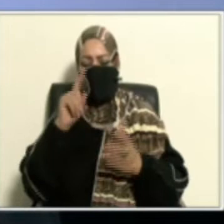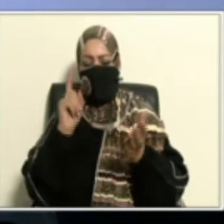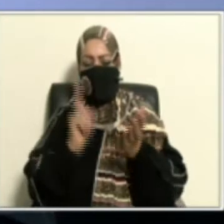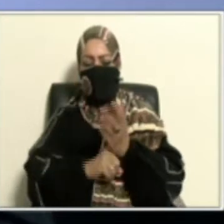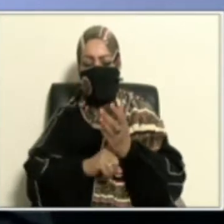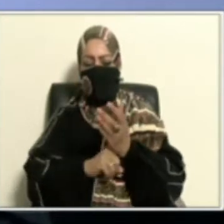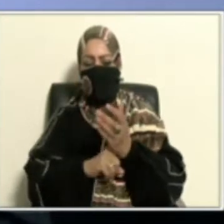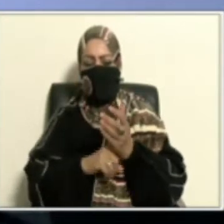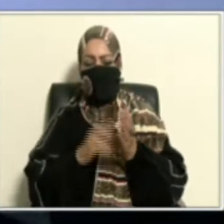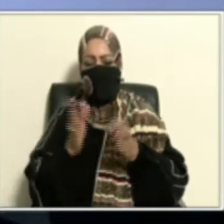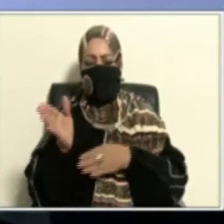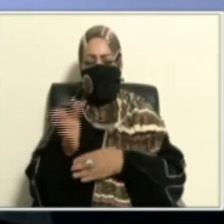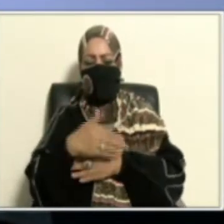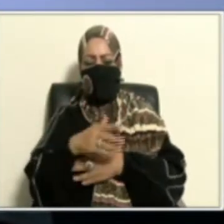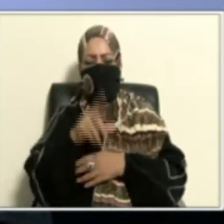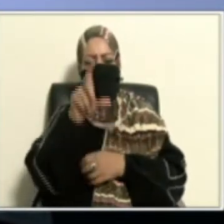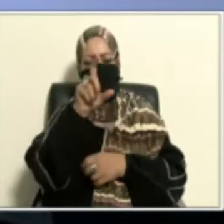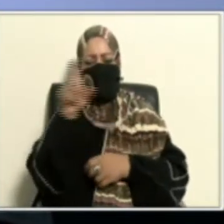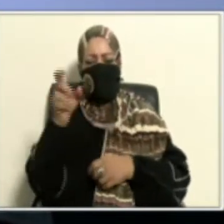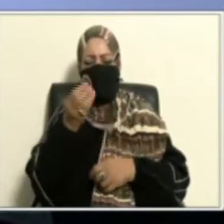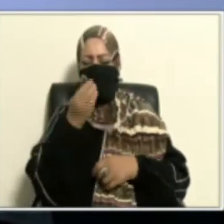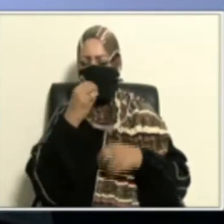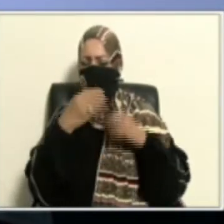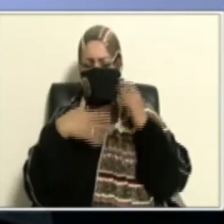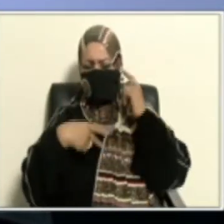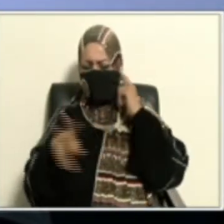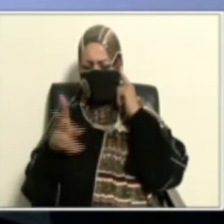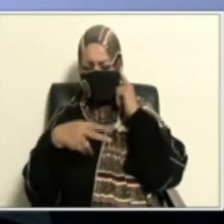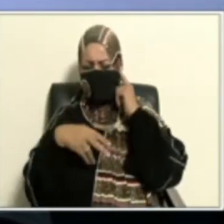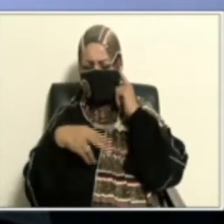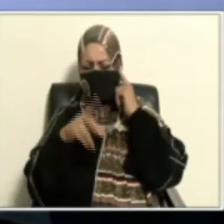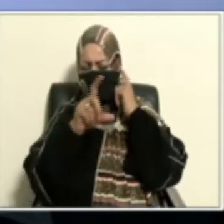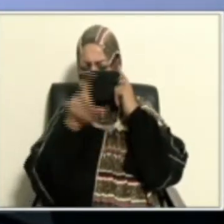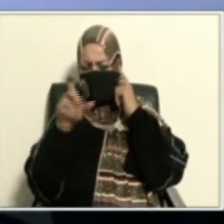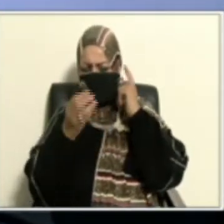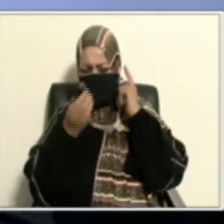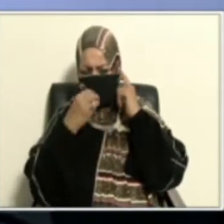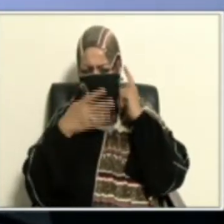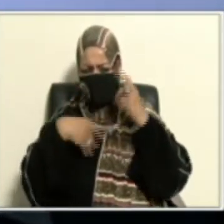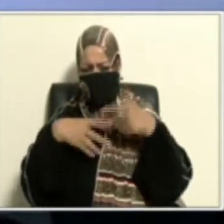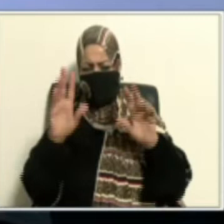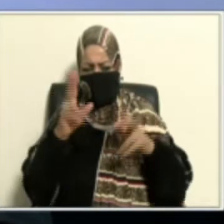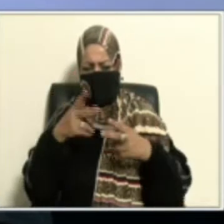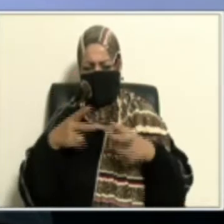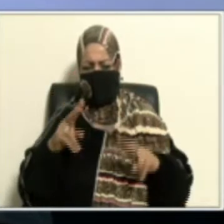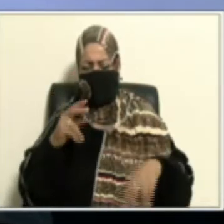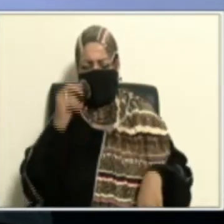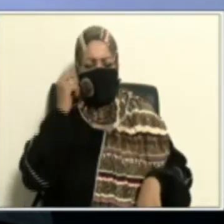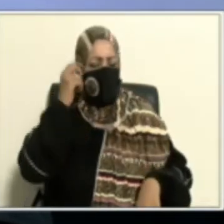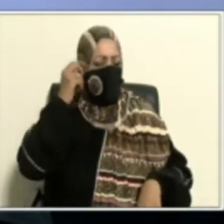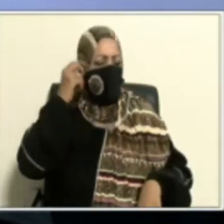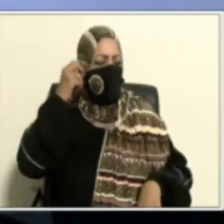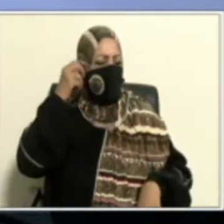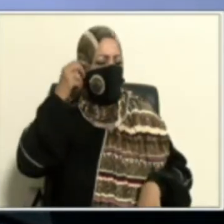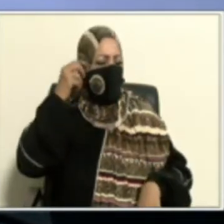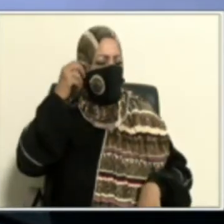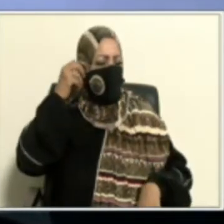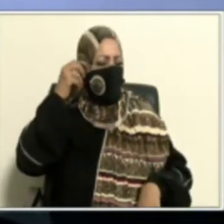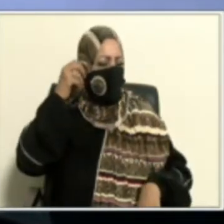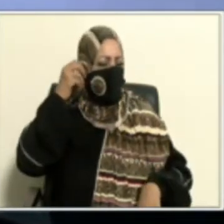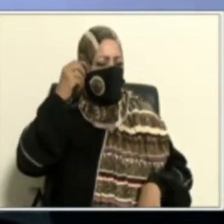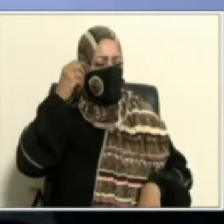عفوا حتى وإن كانت ميتة. النبي صلى الله عليه وسلم عندما سئل عن الوضوء بماء البحر